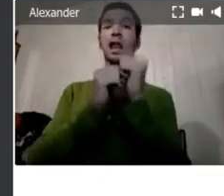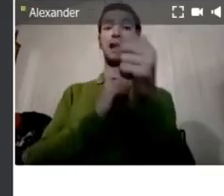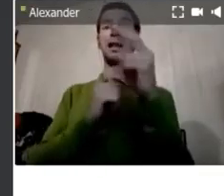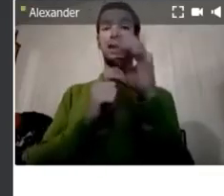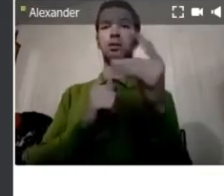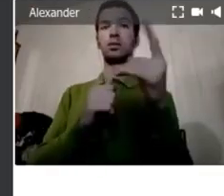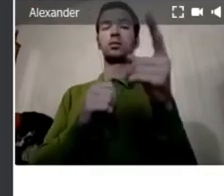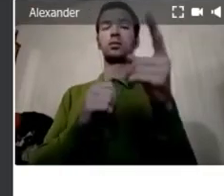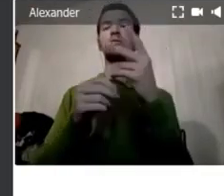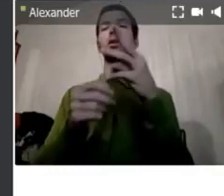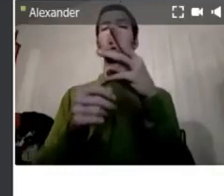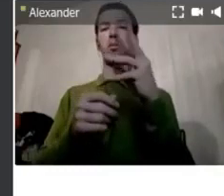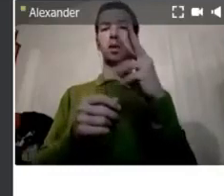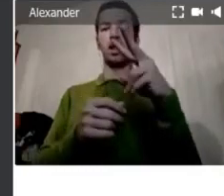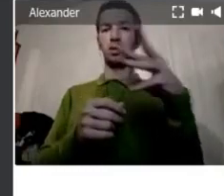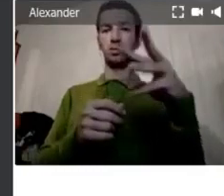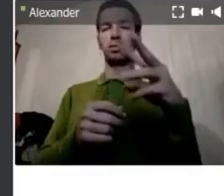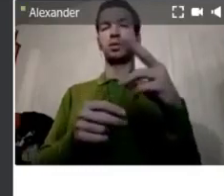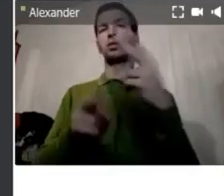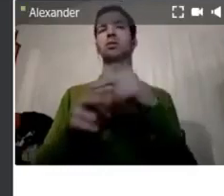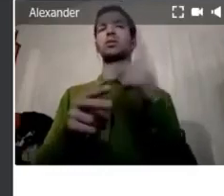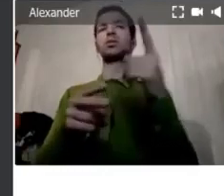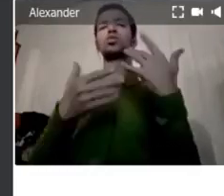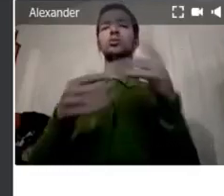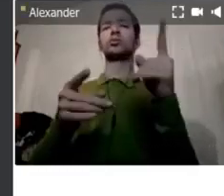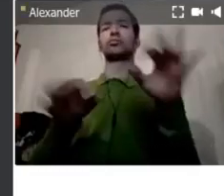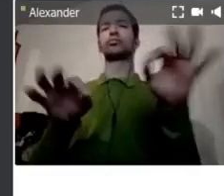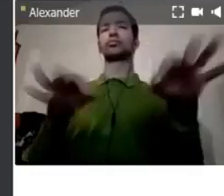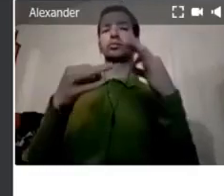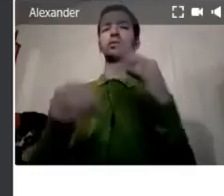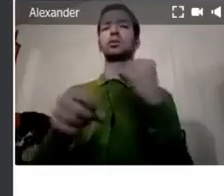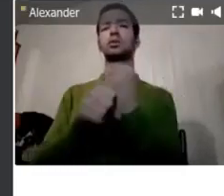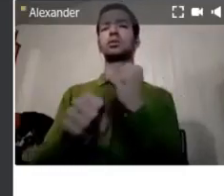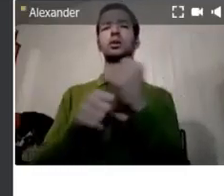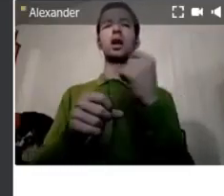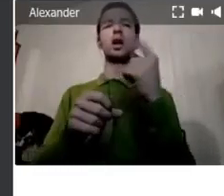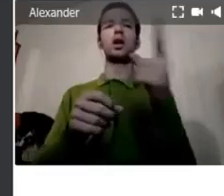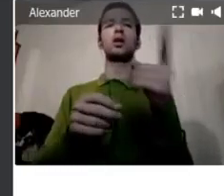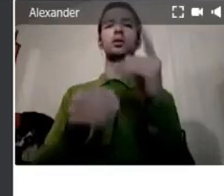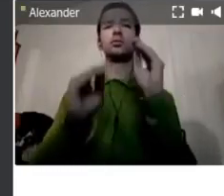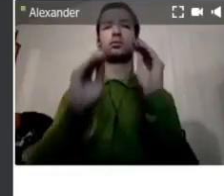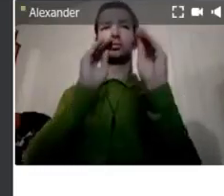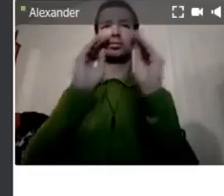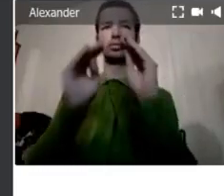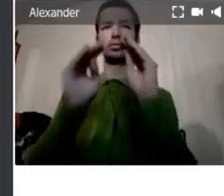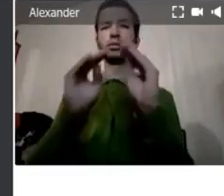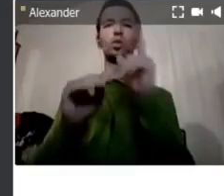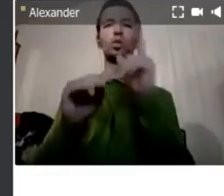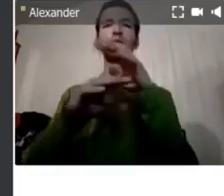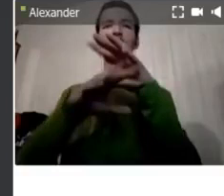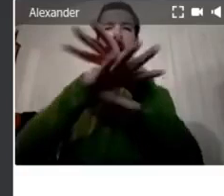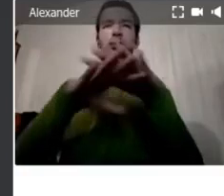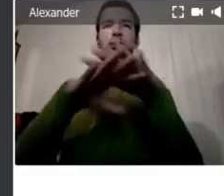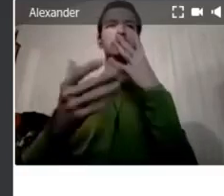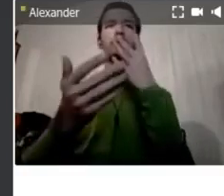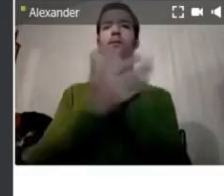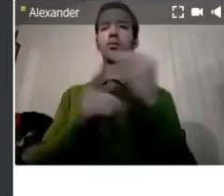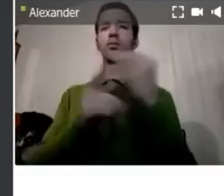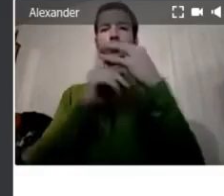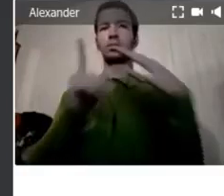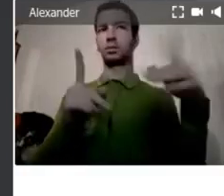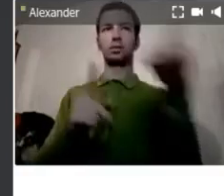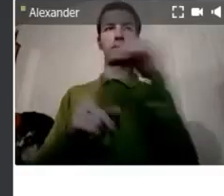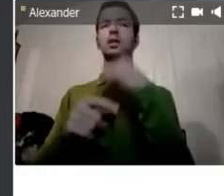Вот в этом фишка лидерской карьеры. То есть тот самый пассивный доход, о котором люди мечтают, так,